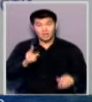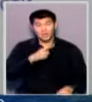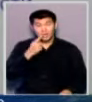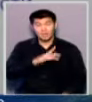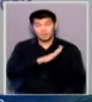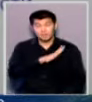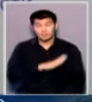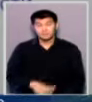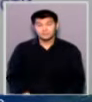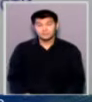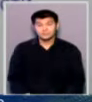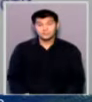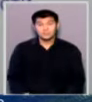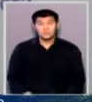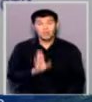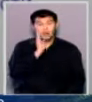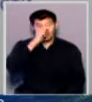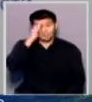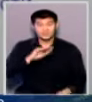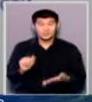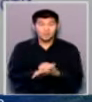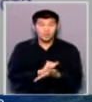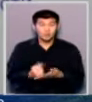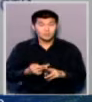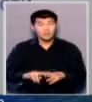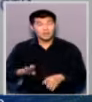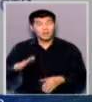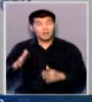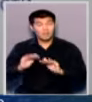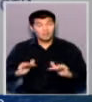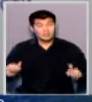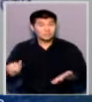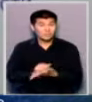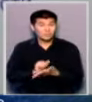болатынбыз, яғни ата-анасының құжатында немесе баланың құжатында қандай да бір